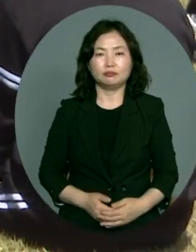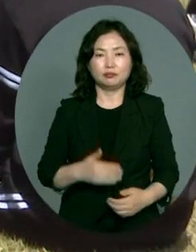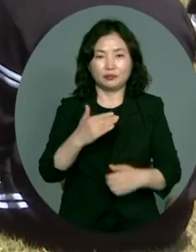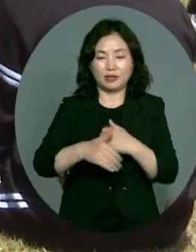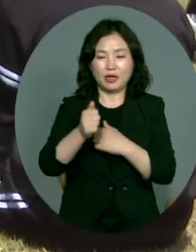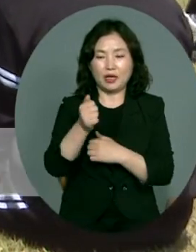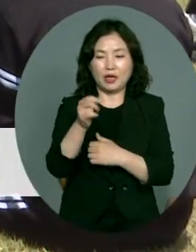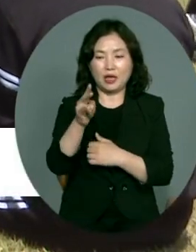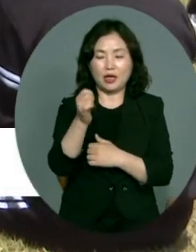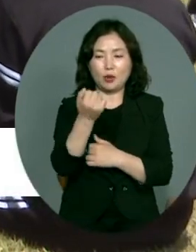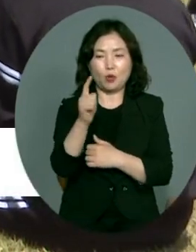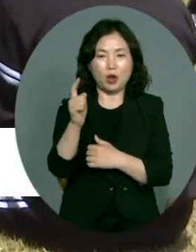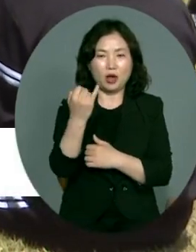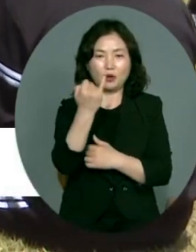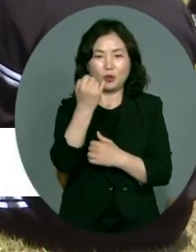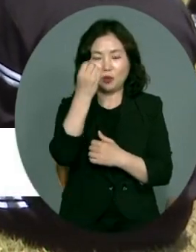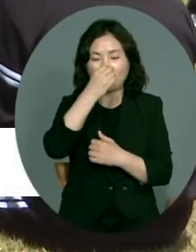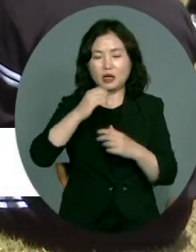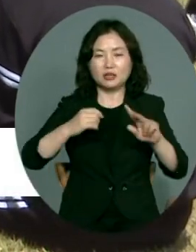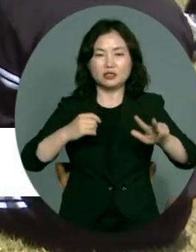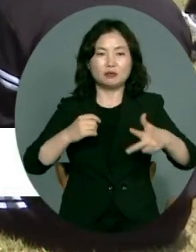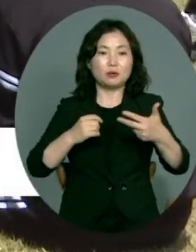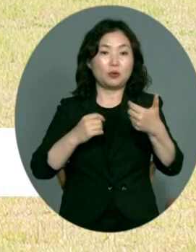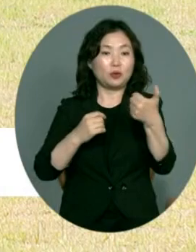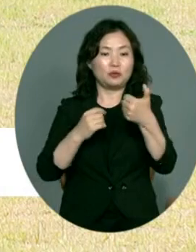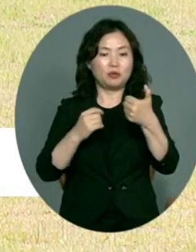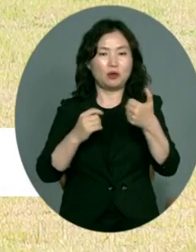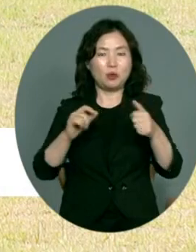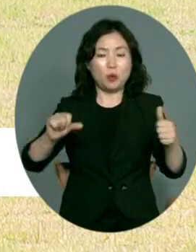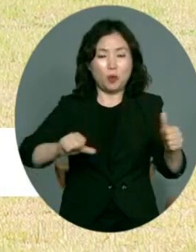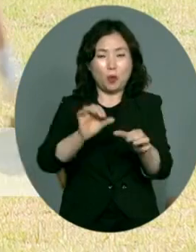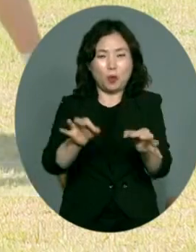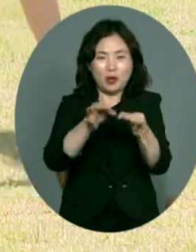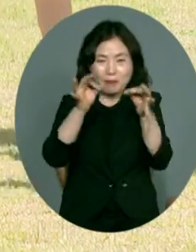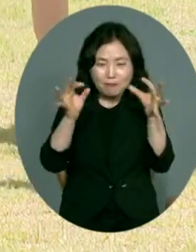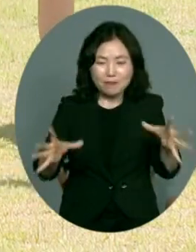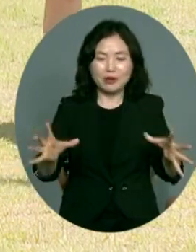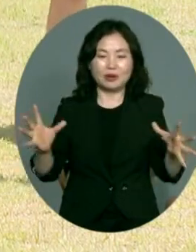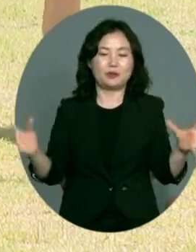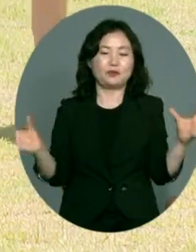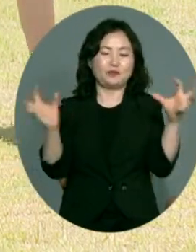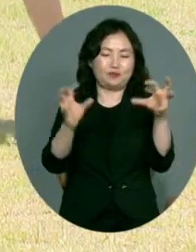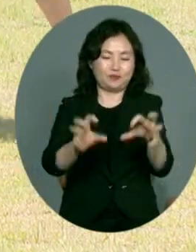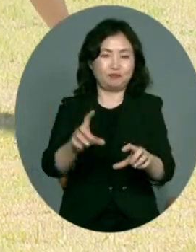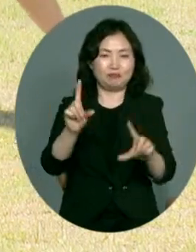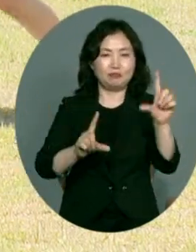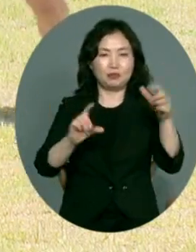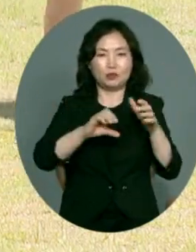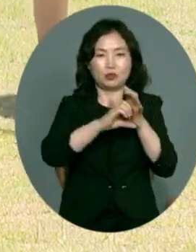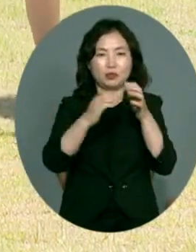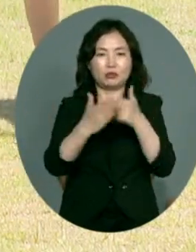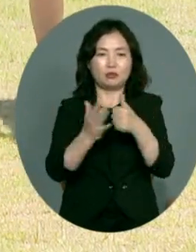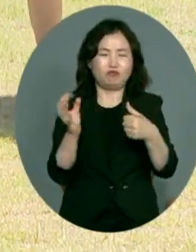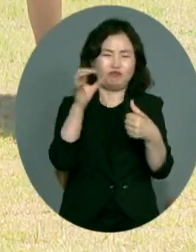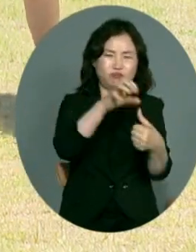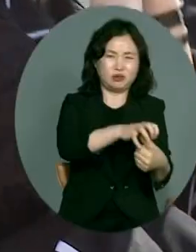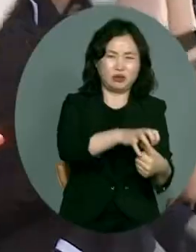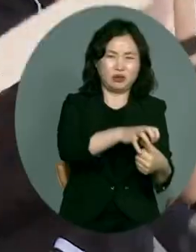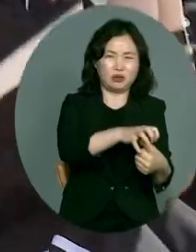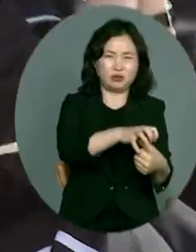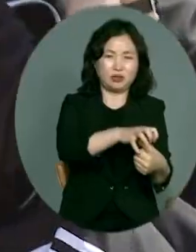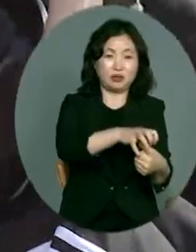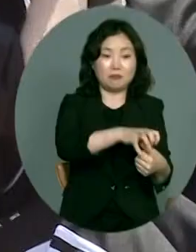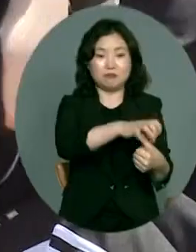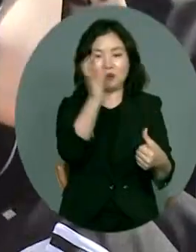대구 해와 여고 전교생 750여 명이 모처럼 운동장에 모두 보였습니다 코로 라이브로 둥 단 뱉던 체육대회가